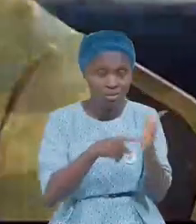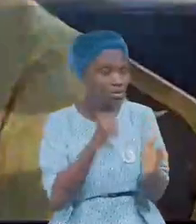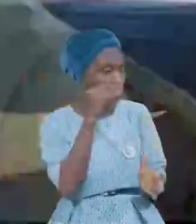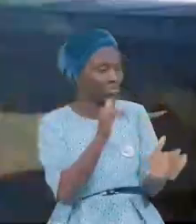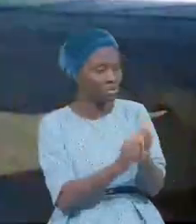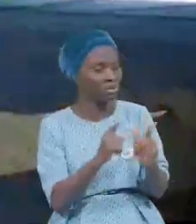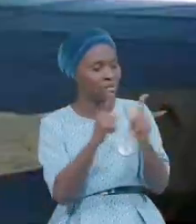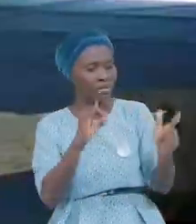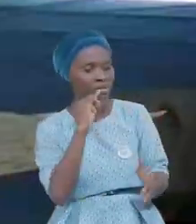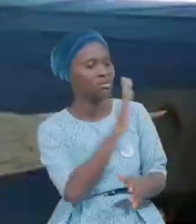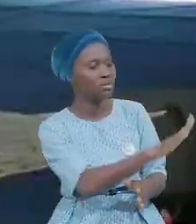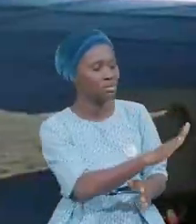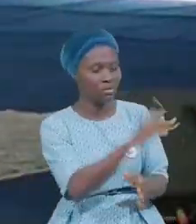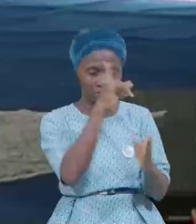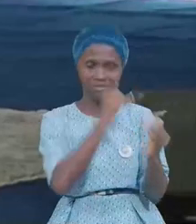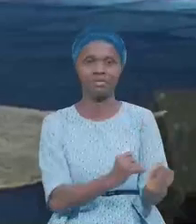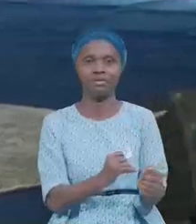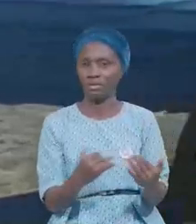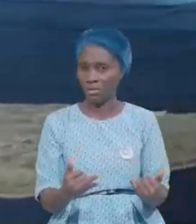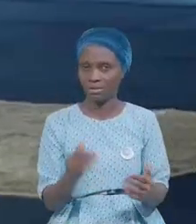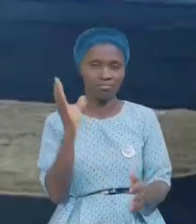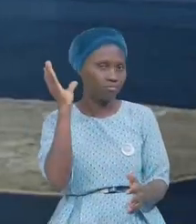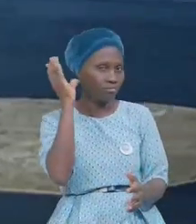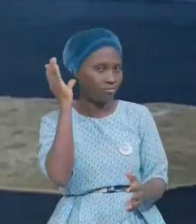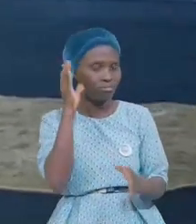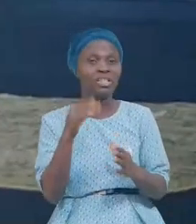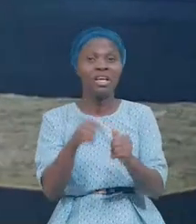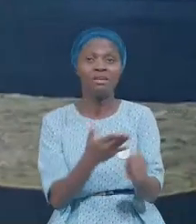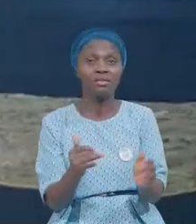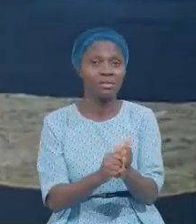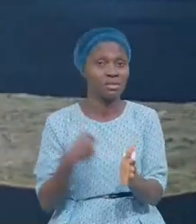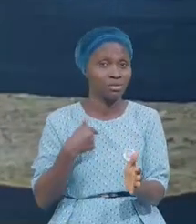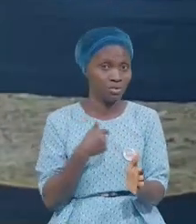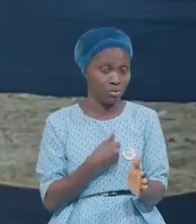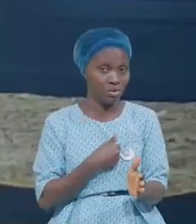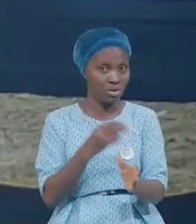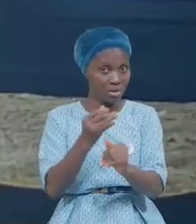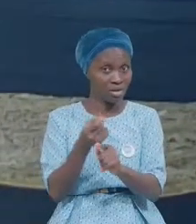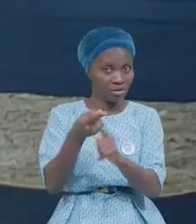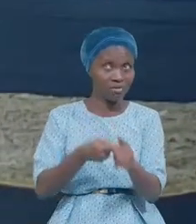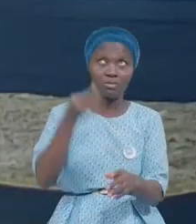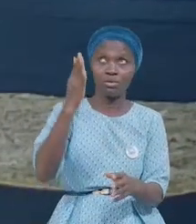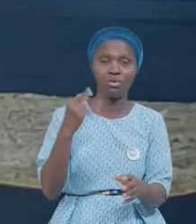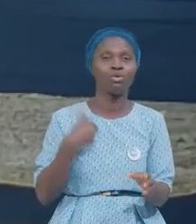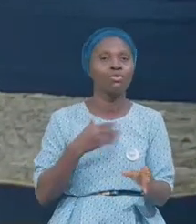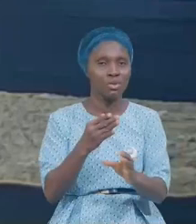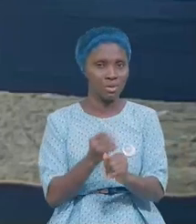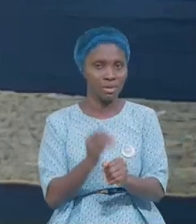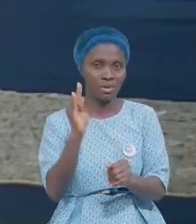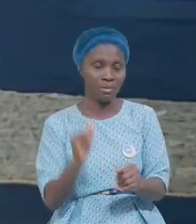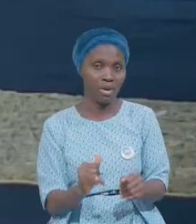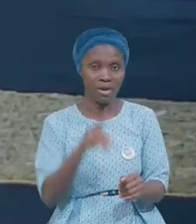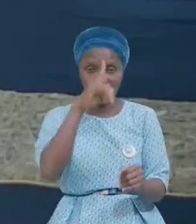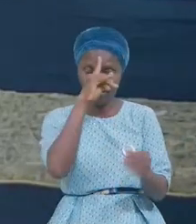instant. Tout ce que nous recevons de Dieu, nous recevons cela par la foi. Le salut par la